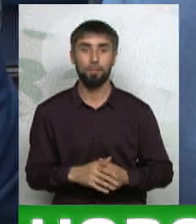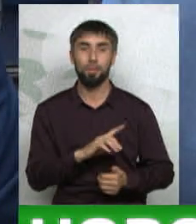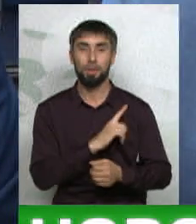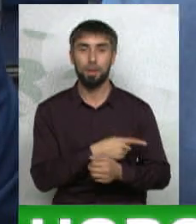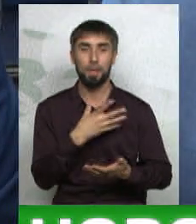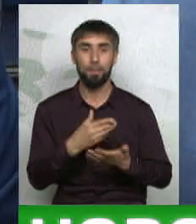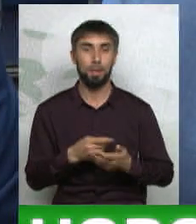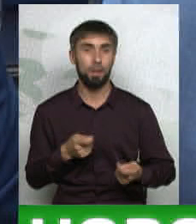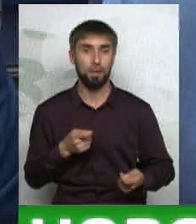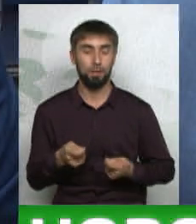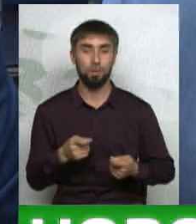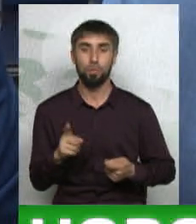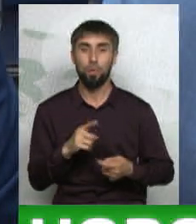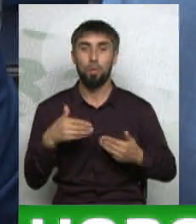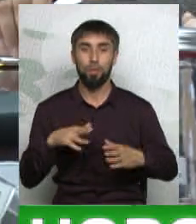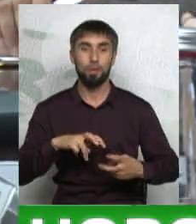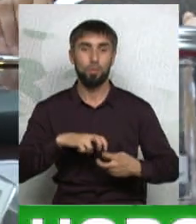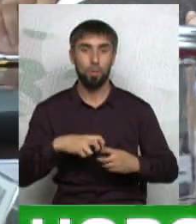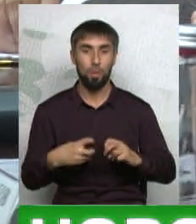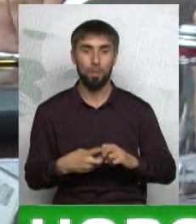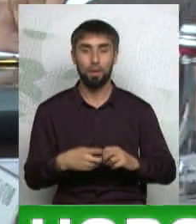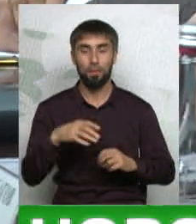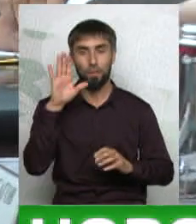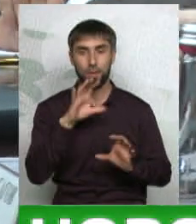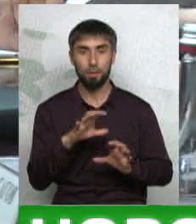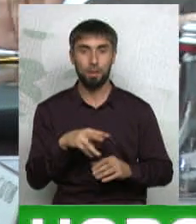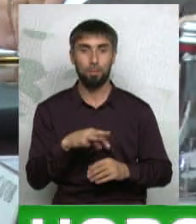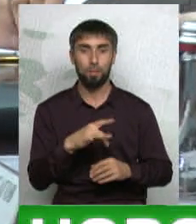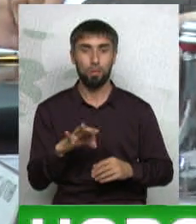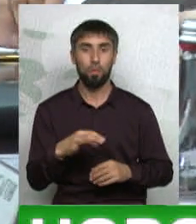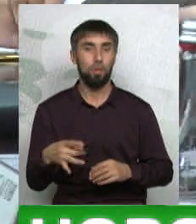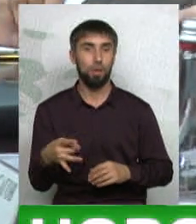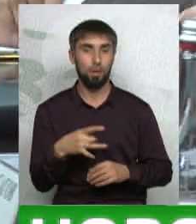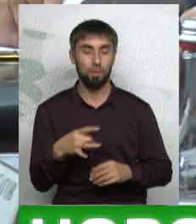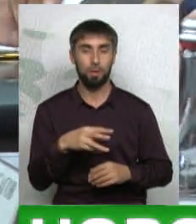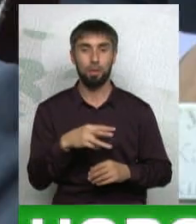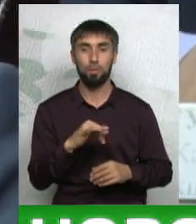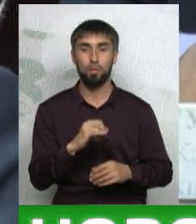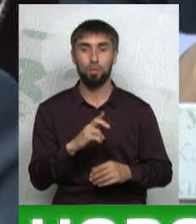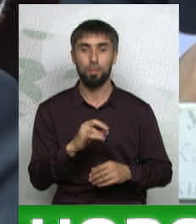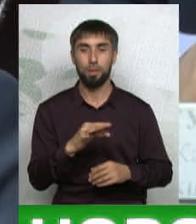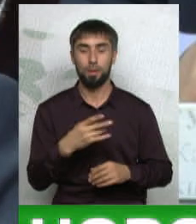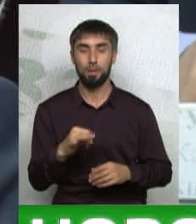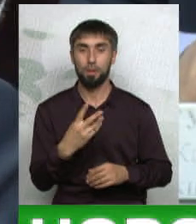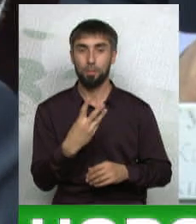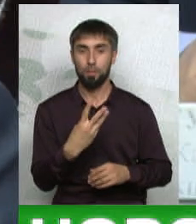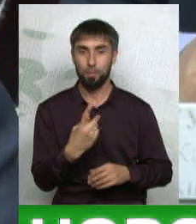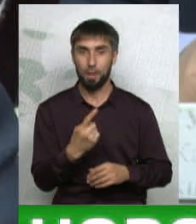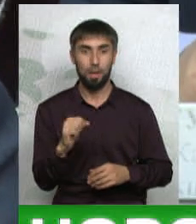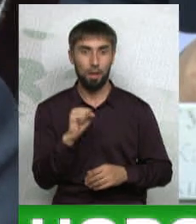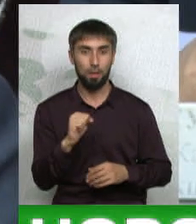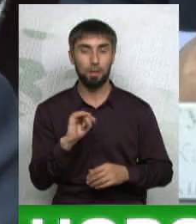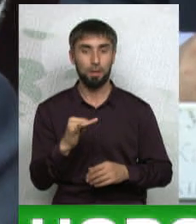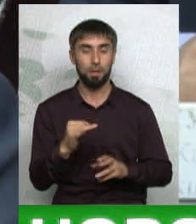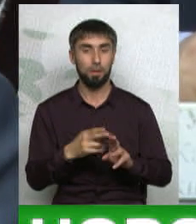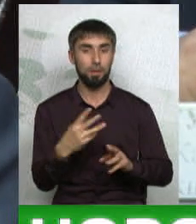Силами местной администрации, что решило проблему с водоснабжением микрорайона Юбилейный. Сообщается, что 31 августа и 3 сентября вышли из